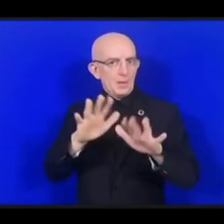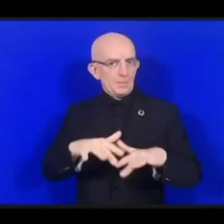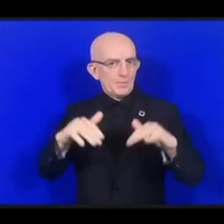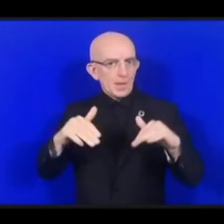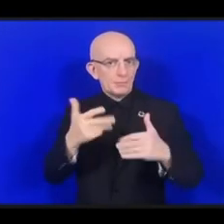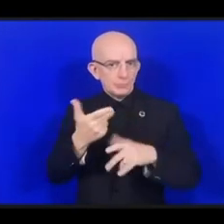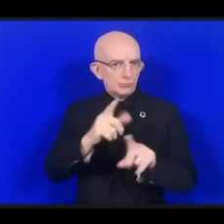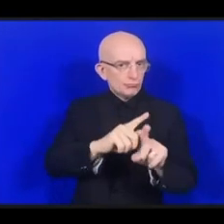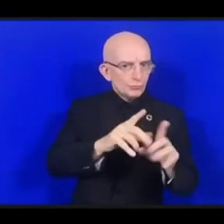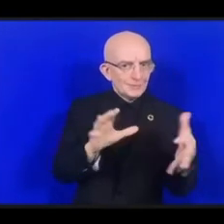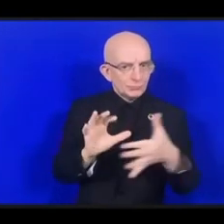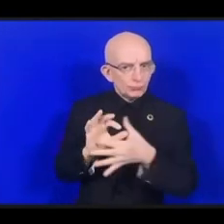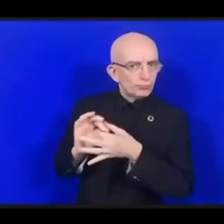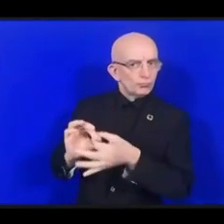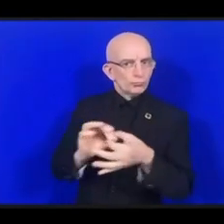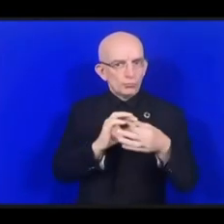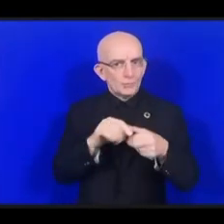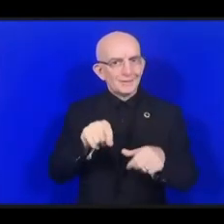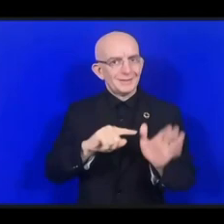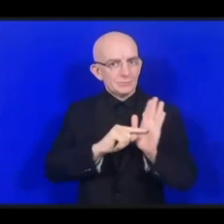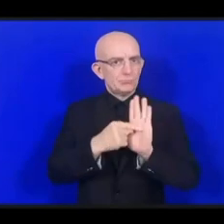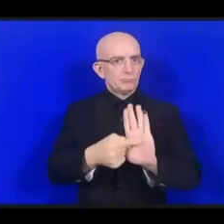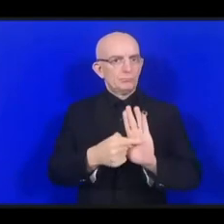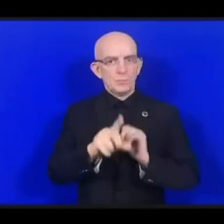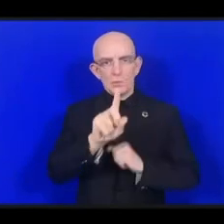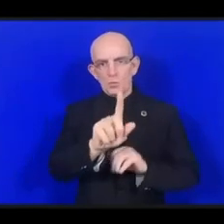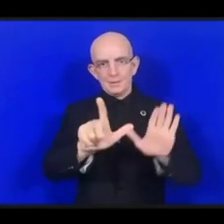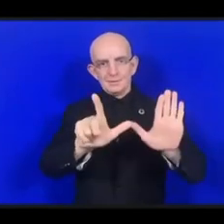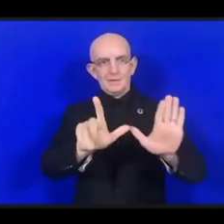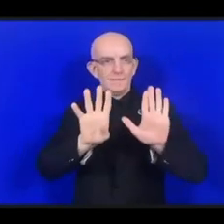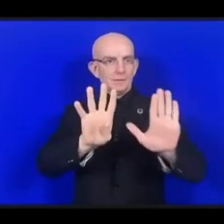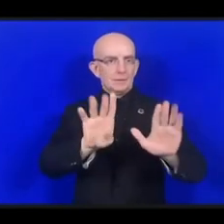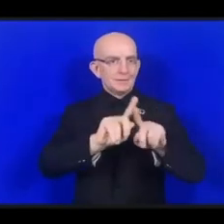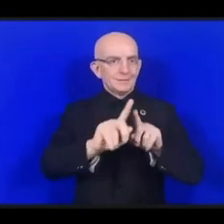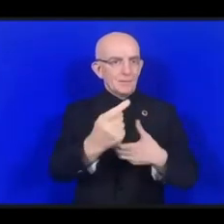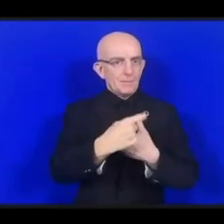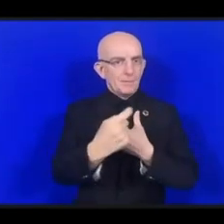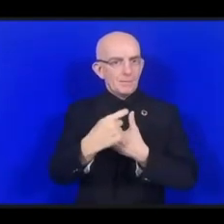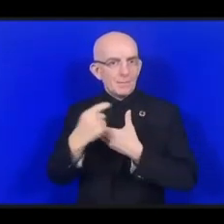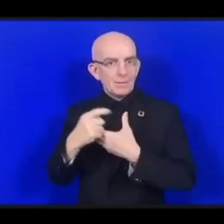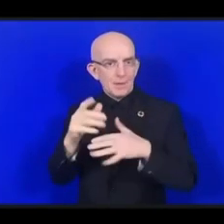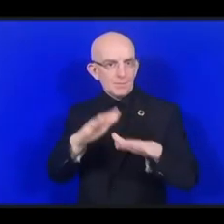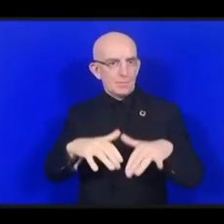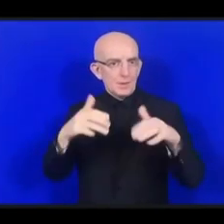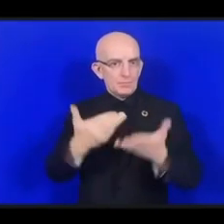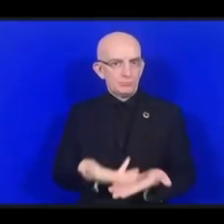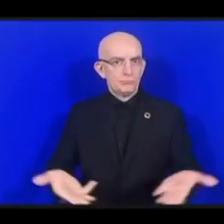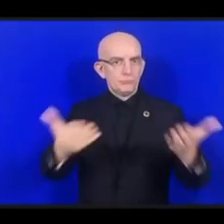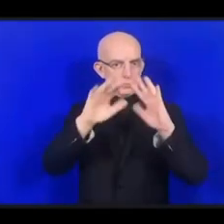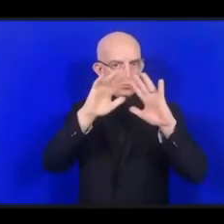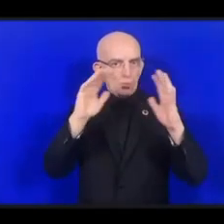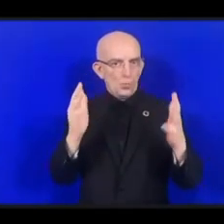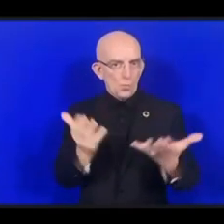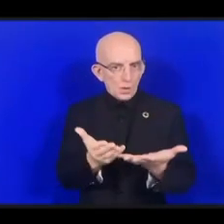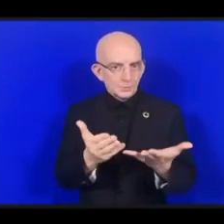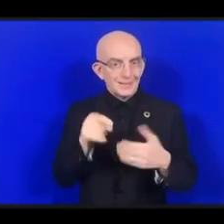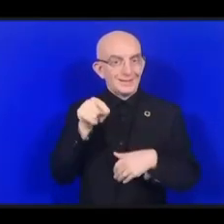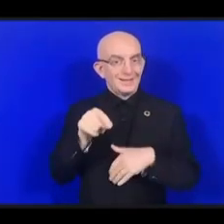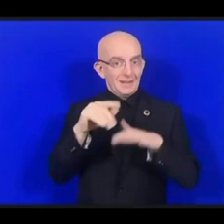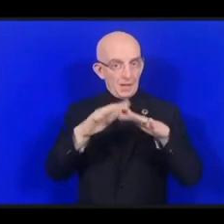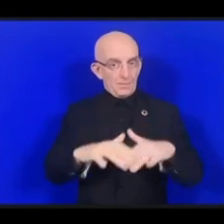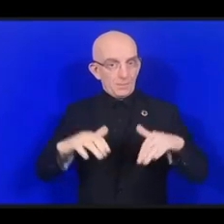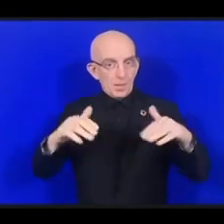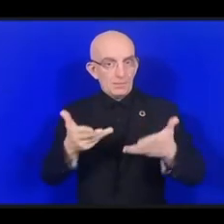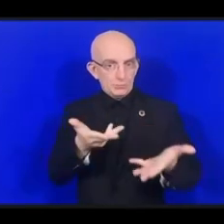ici nous avons travaillé sur ces différents points avec eux en insistant sur le